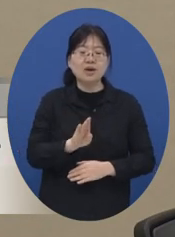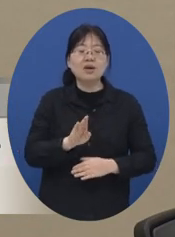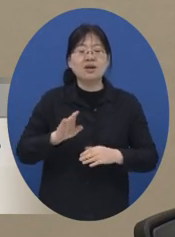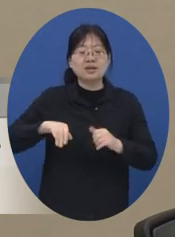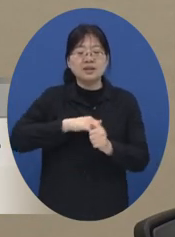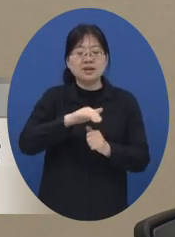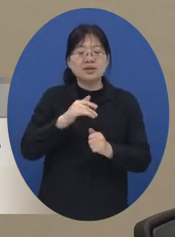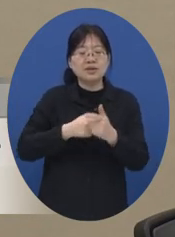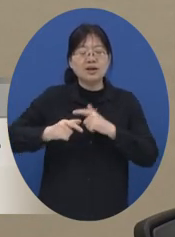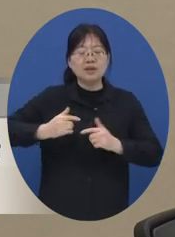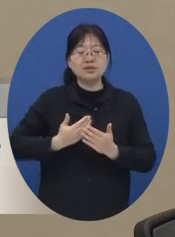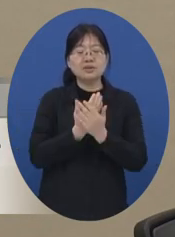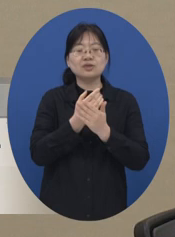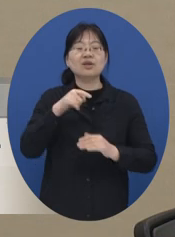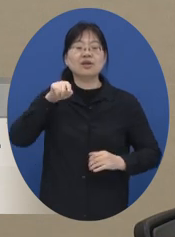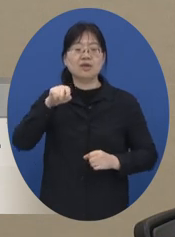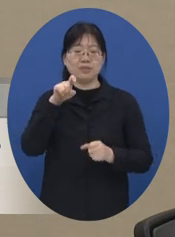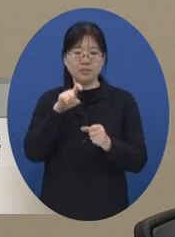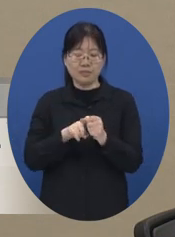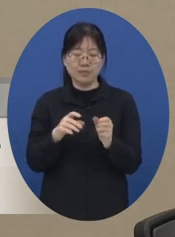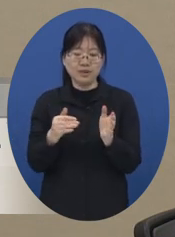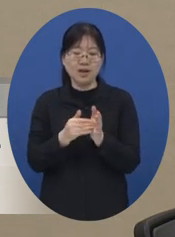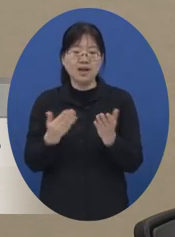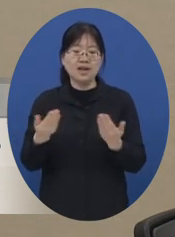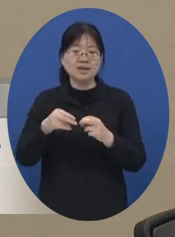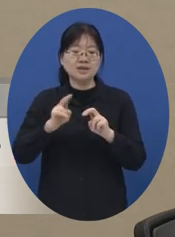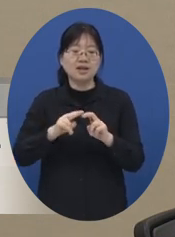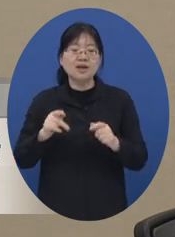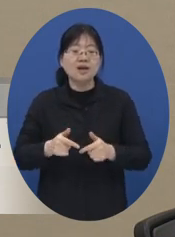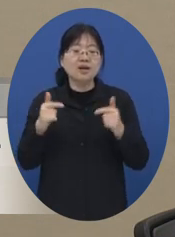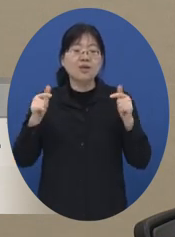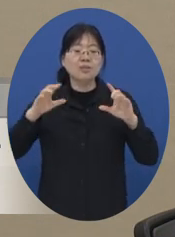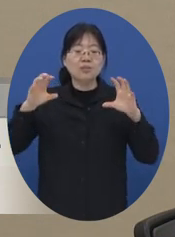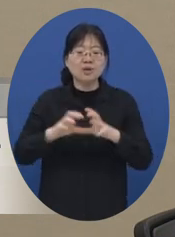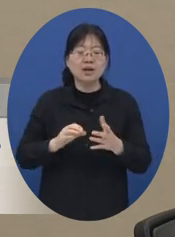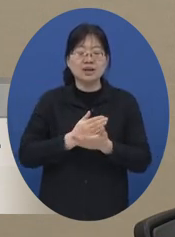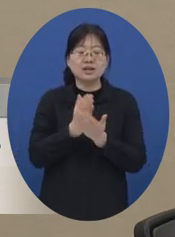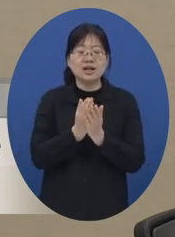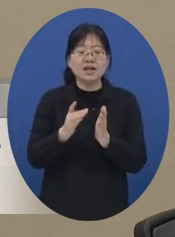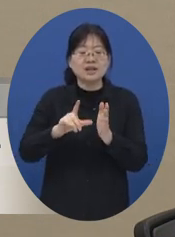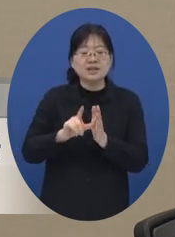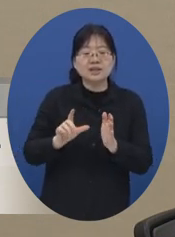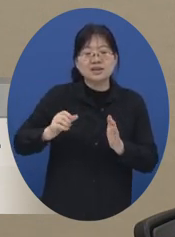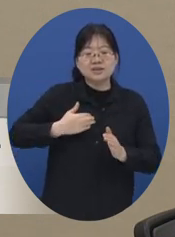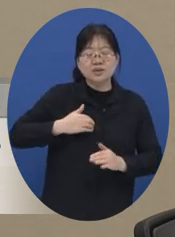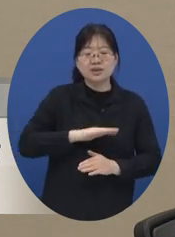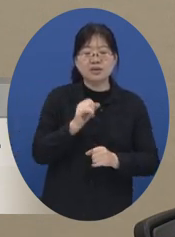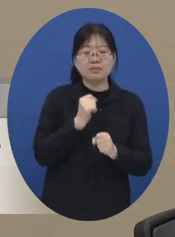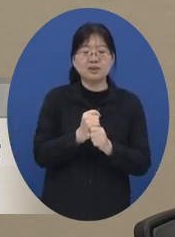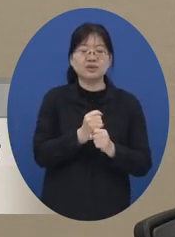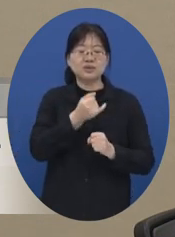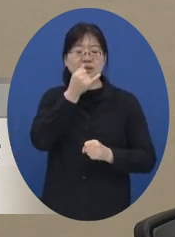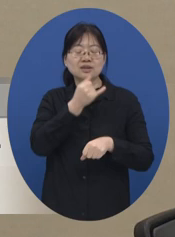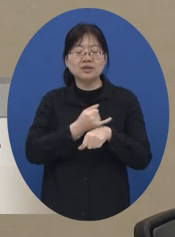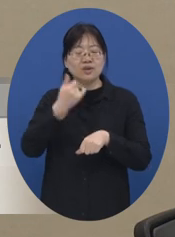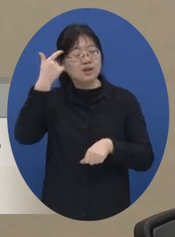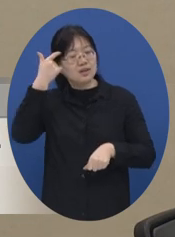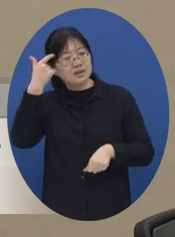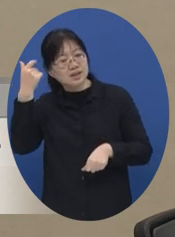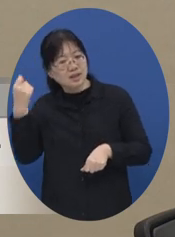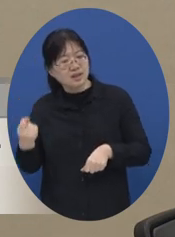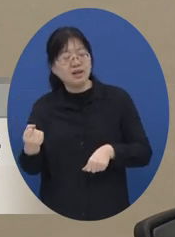에이스와 등이 이 계시든 없이 다 아랍 3인방 얇 암 쳐다보니까 이창한 통한 얘기 업 스 니 왜 3rd 너